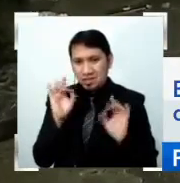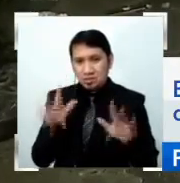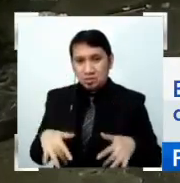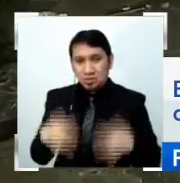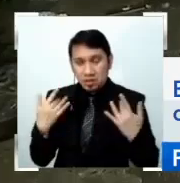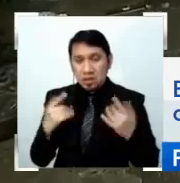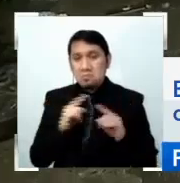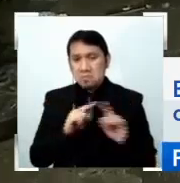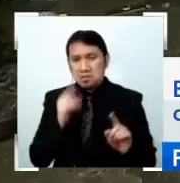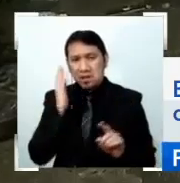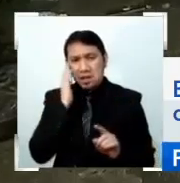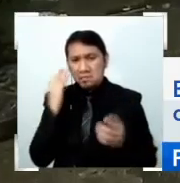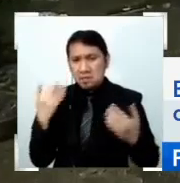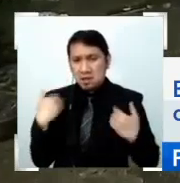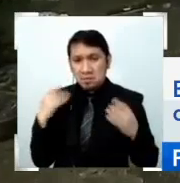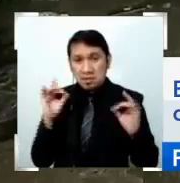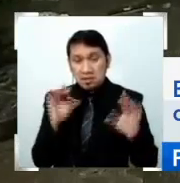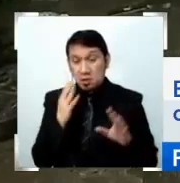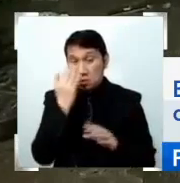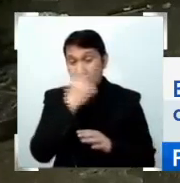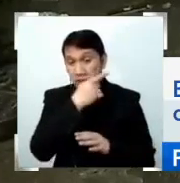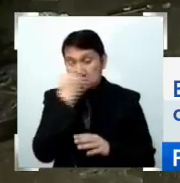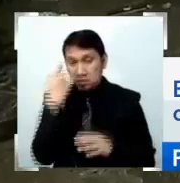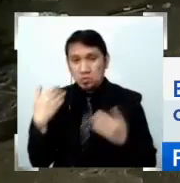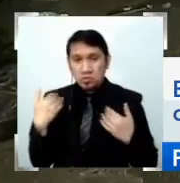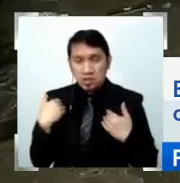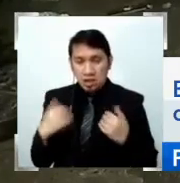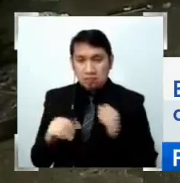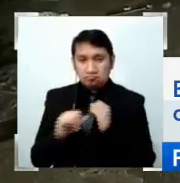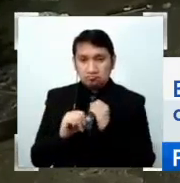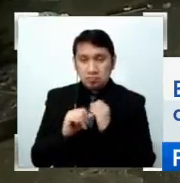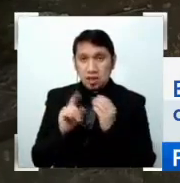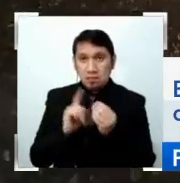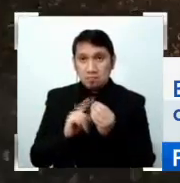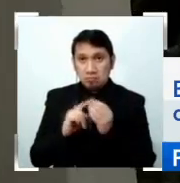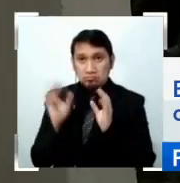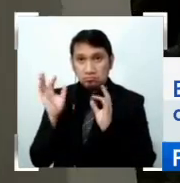si Cruz dahil aktibo raw siya sa kampanya kontra droga.